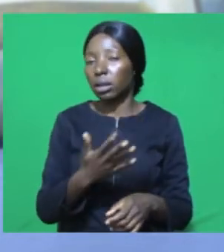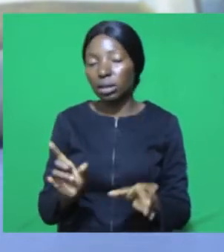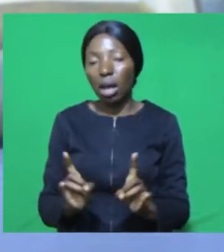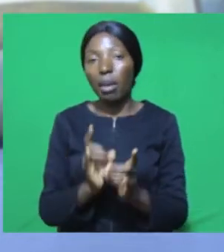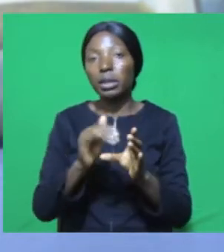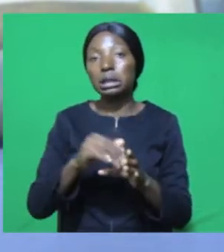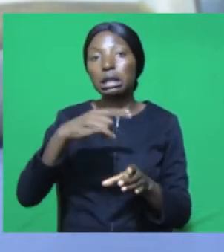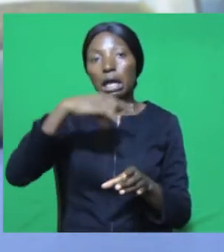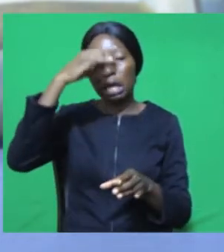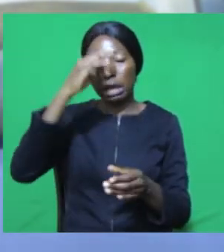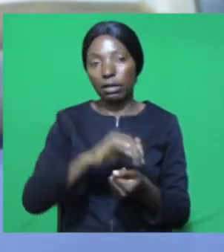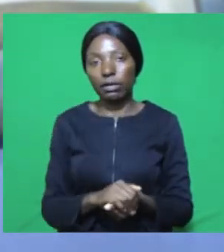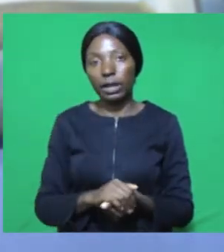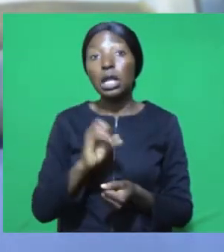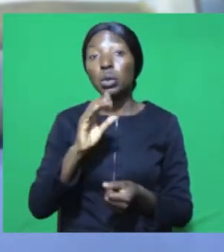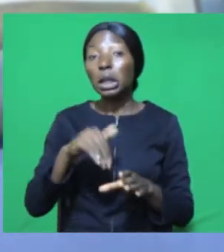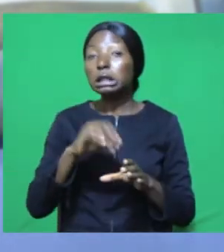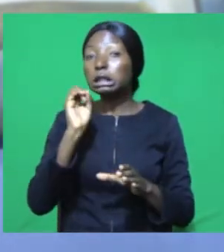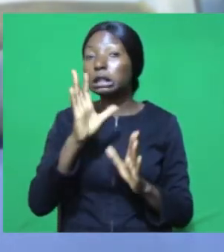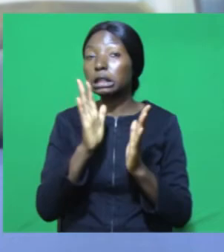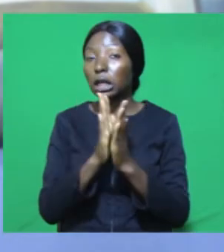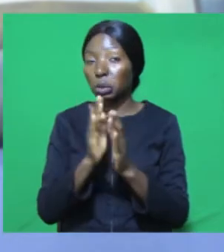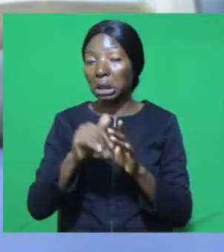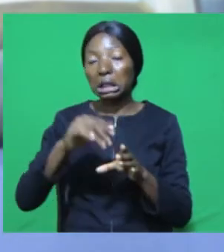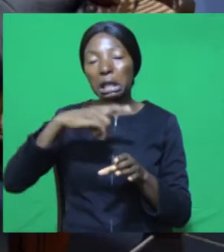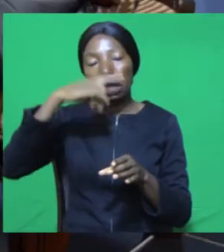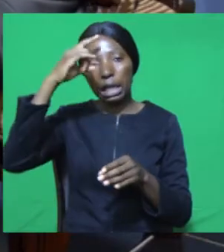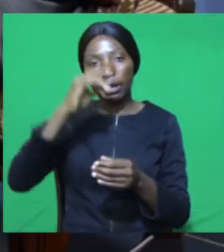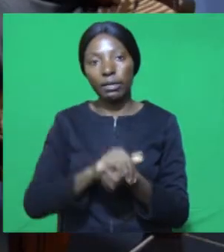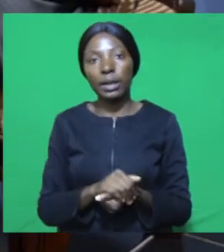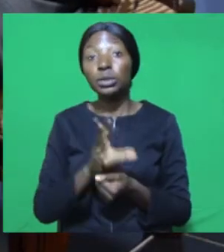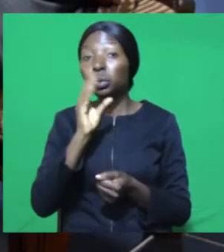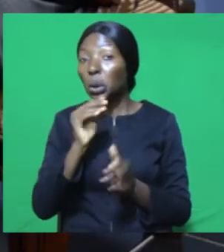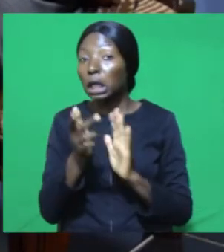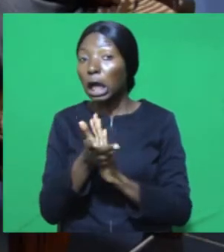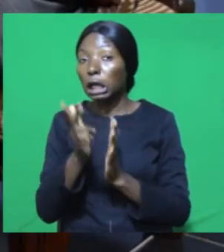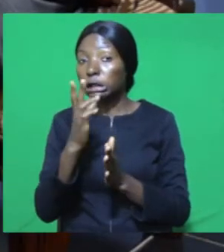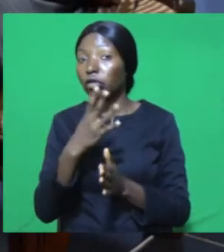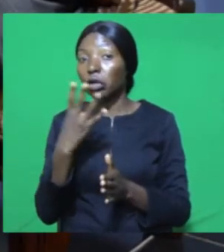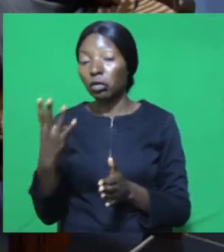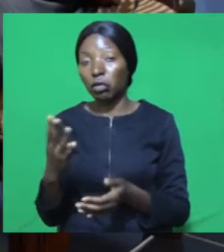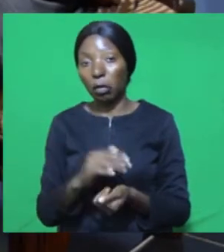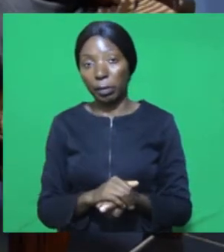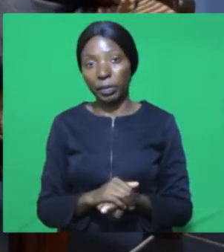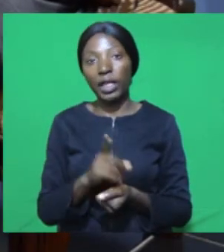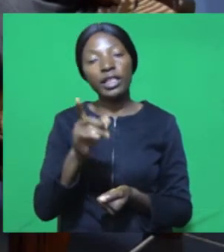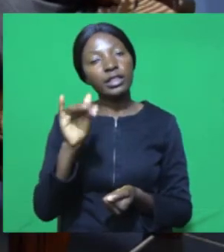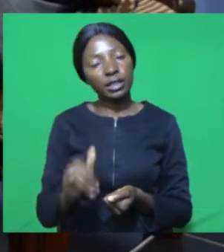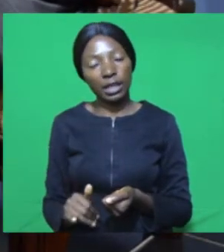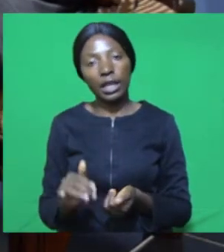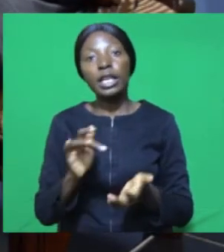kudenga saka kusanctuary yokudenga ndokwatanzwa isusu kuti 1844 gorero right